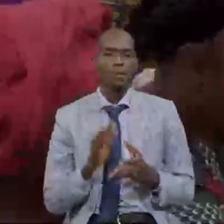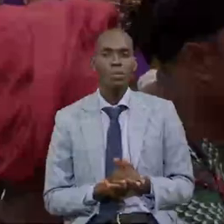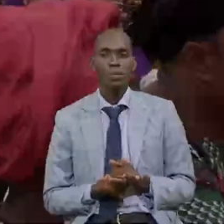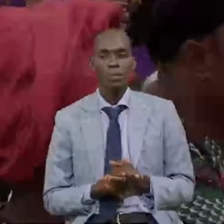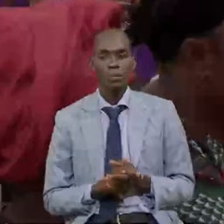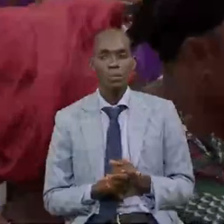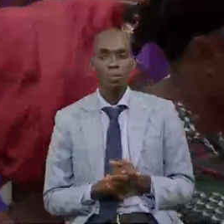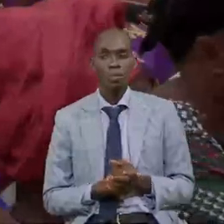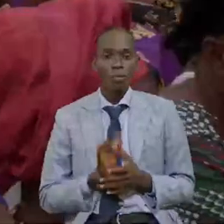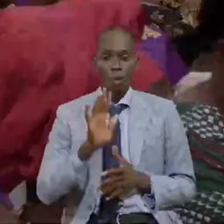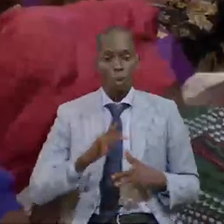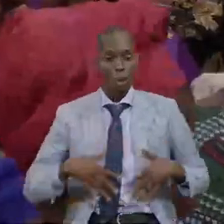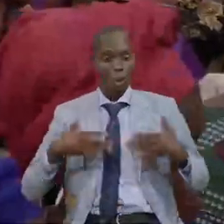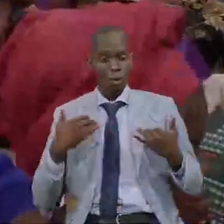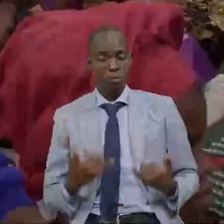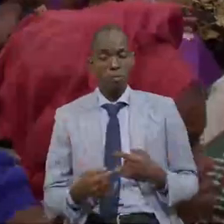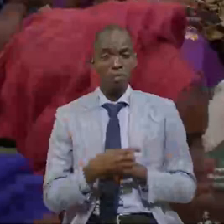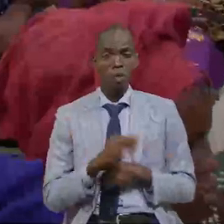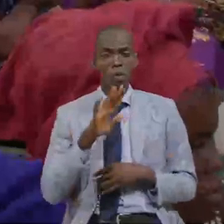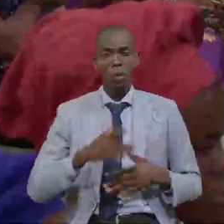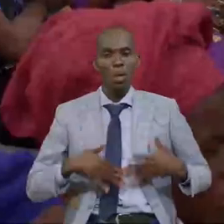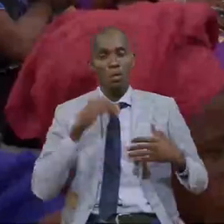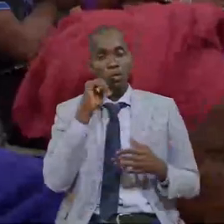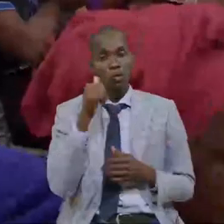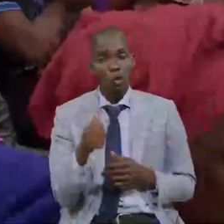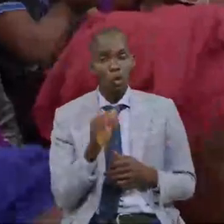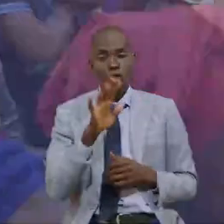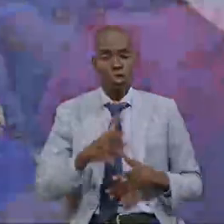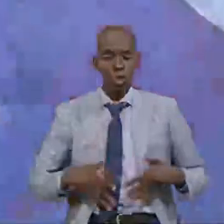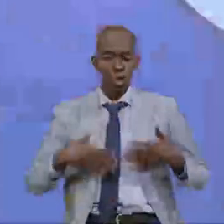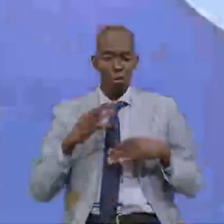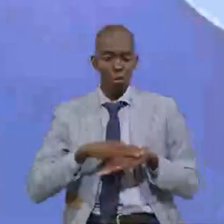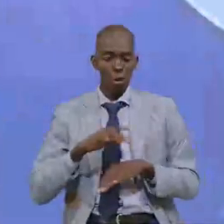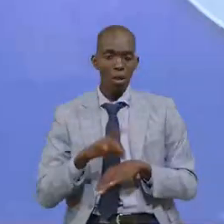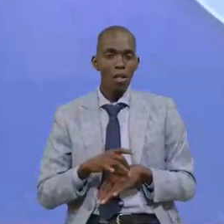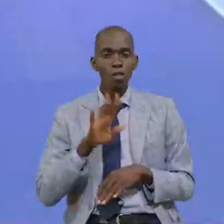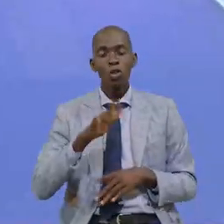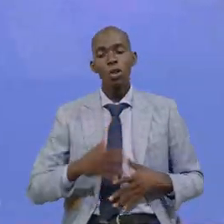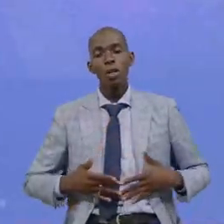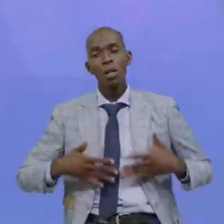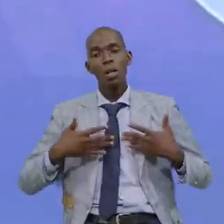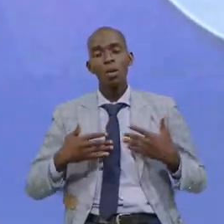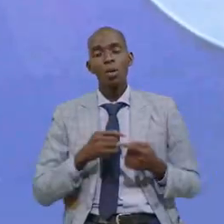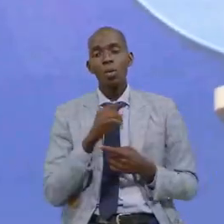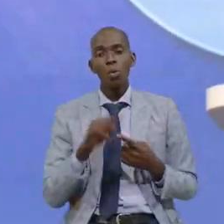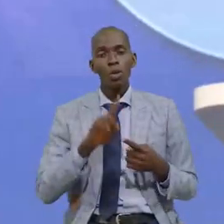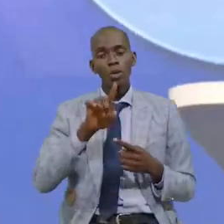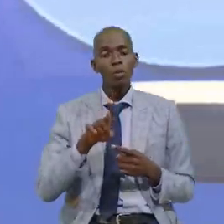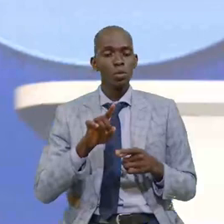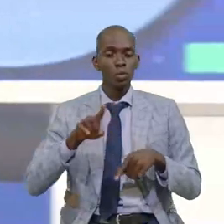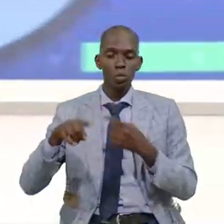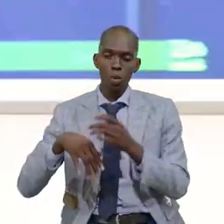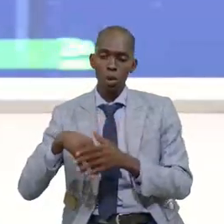Jésus. Ta vie aujourd'hui, ta vie de demain, ta vie sur terre, ta vie quand